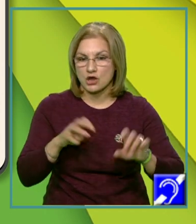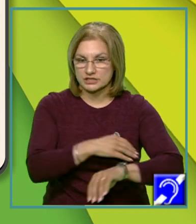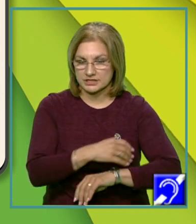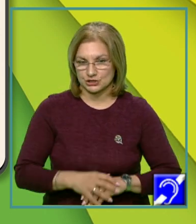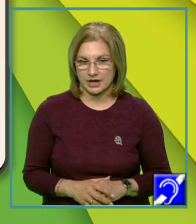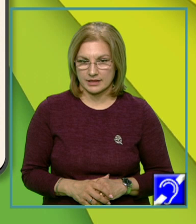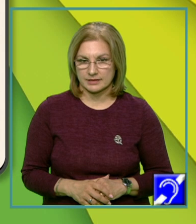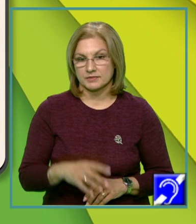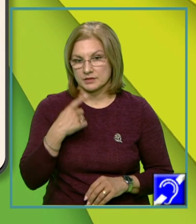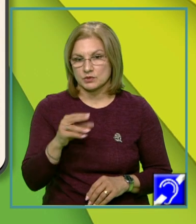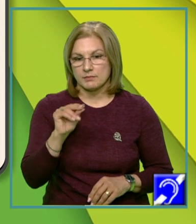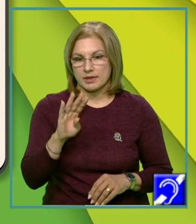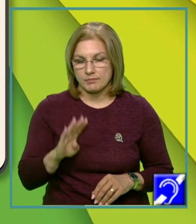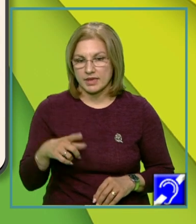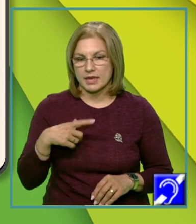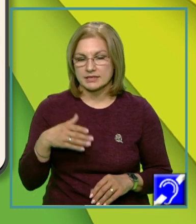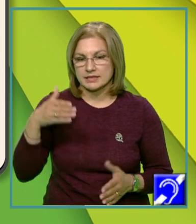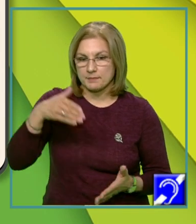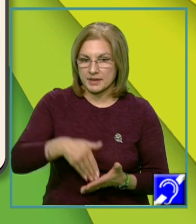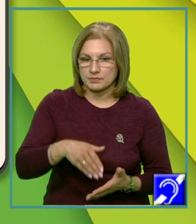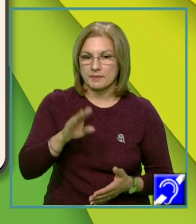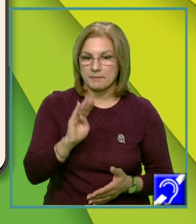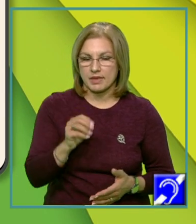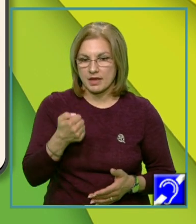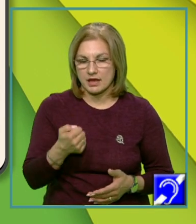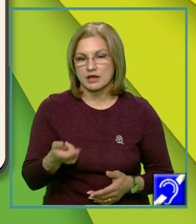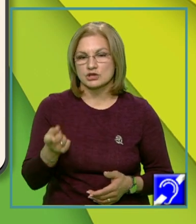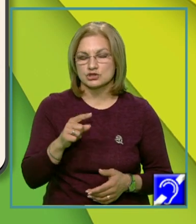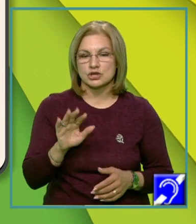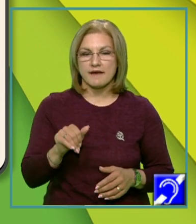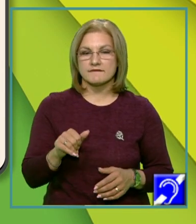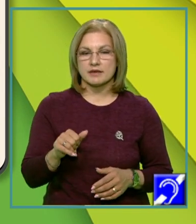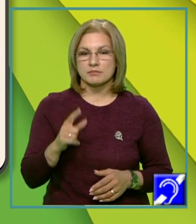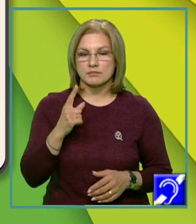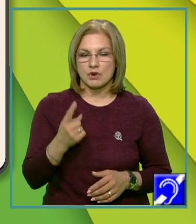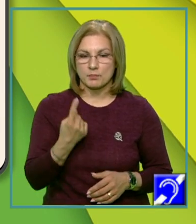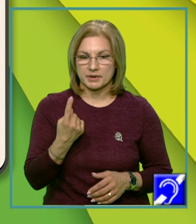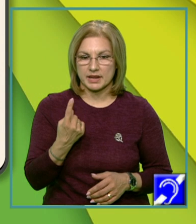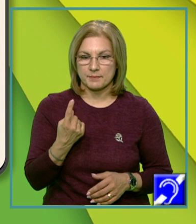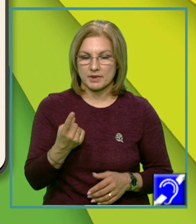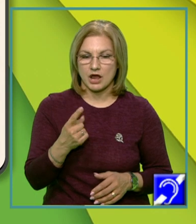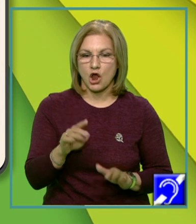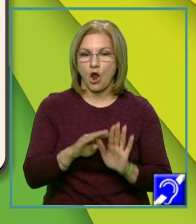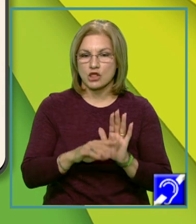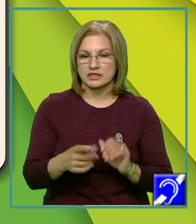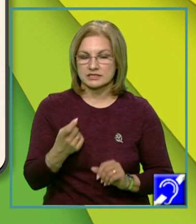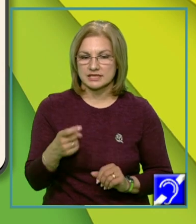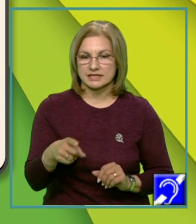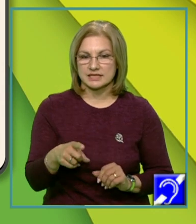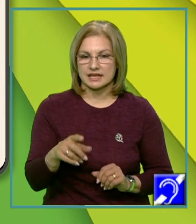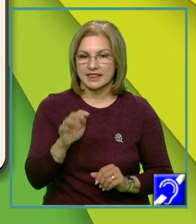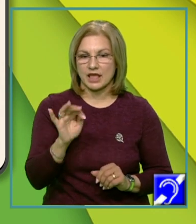pe B este perpendicular pe b a și avem o primă condiție din